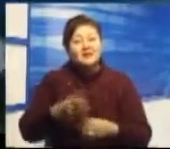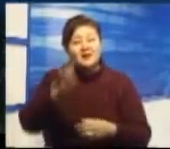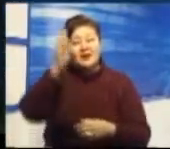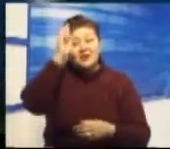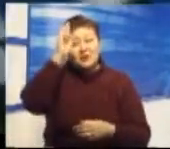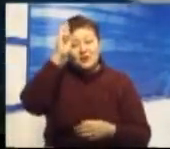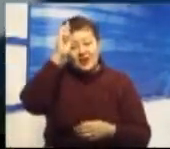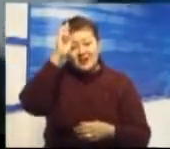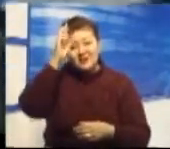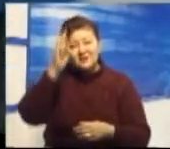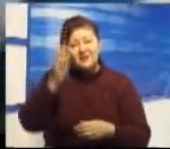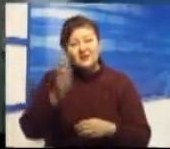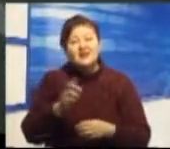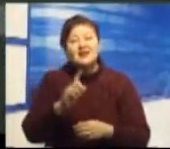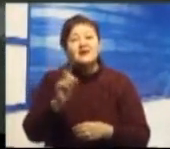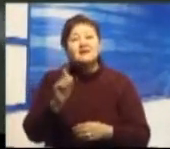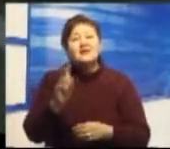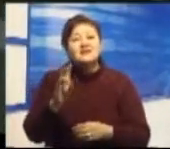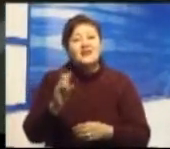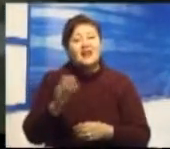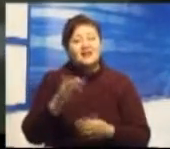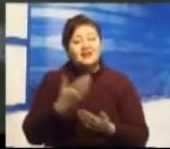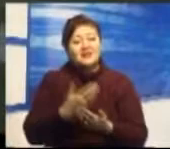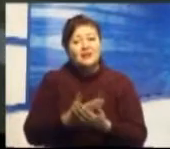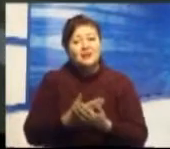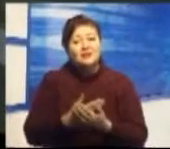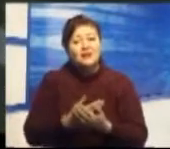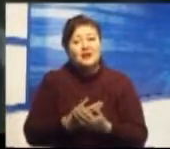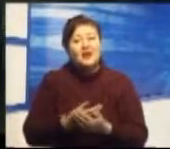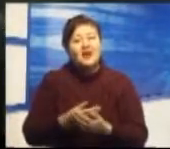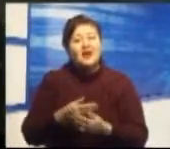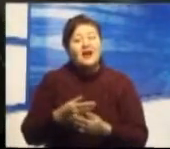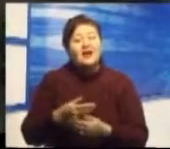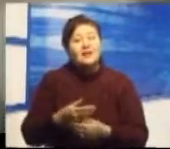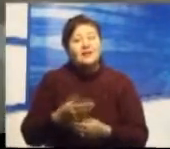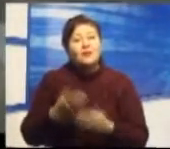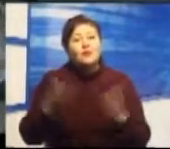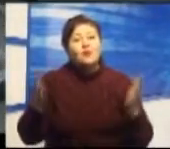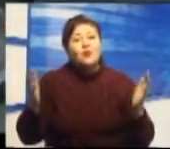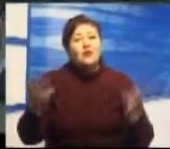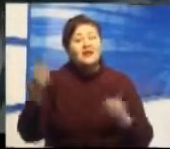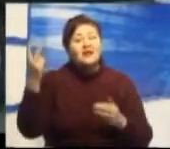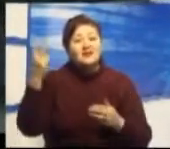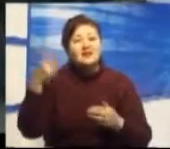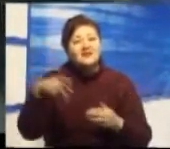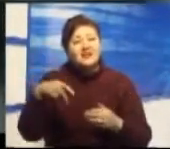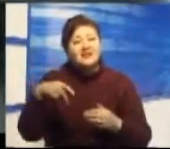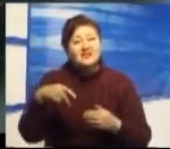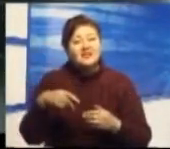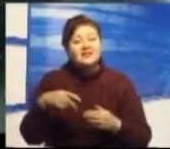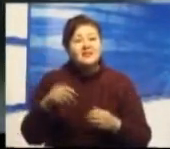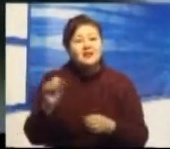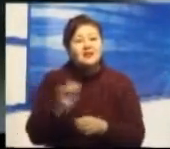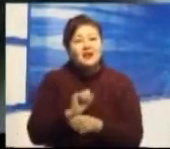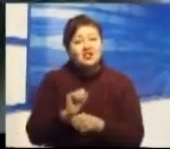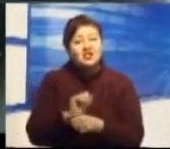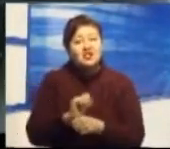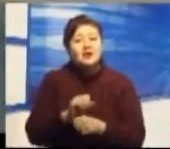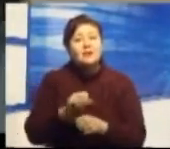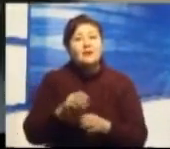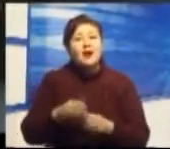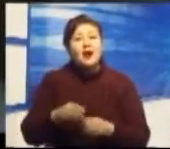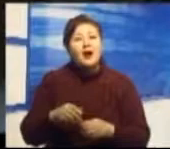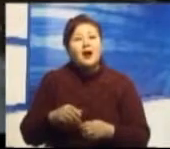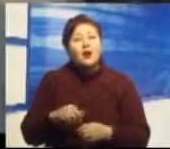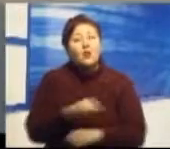рәміздердің бейнелемесі мен мерекелік жапсырмалармен безендірілген 20-дан астам көлік Тарлан кешенінен бастау алып, Әуезов даңғылымен жүріп,